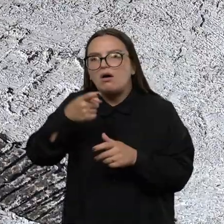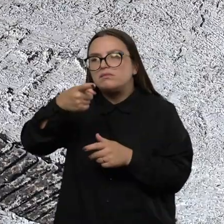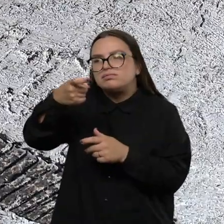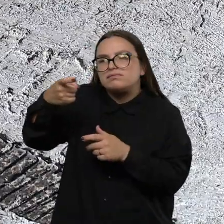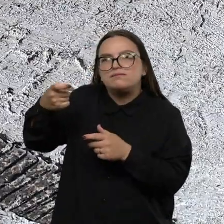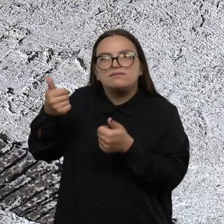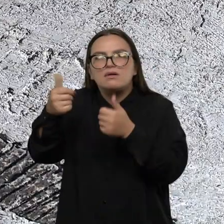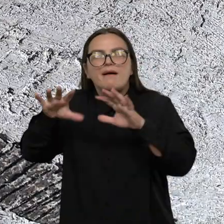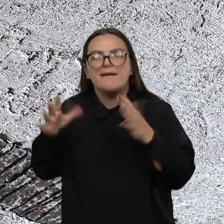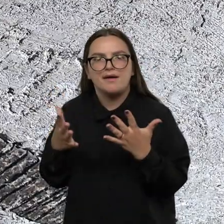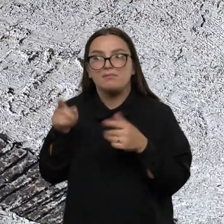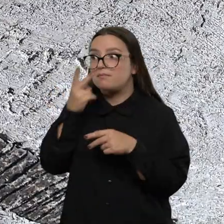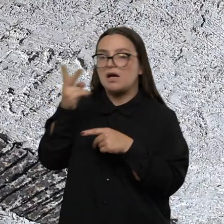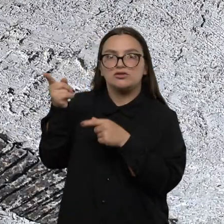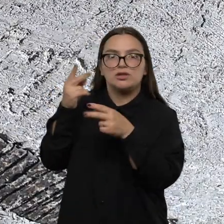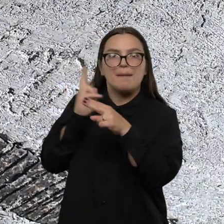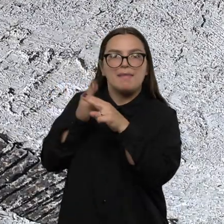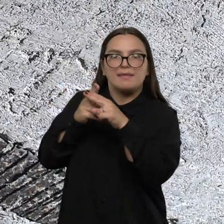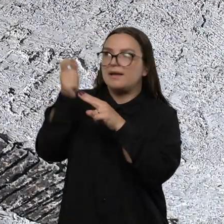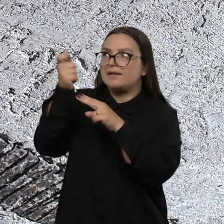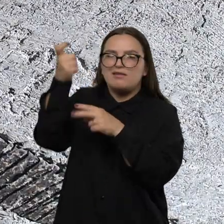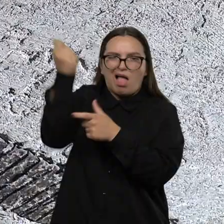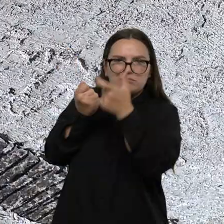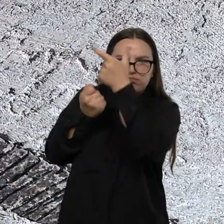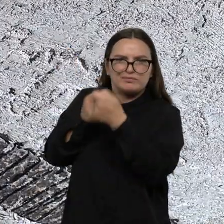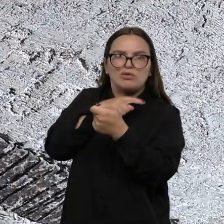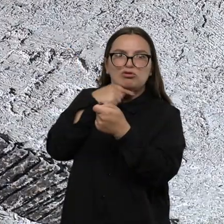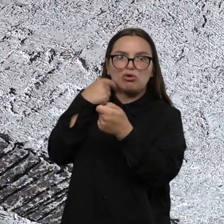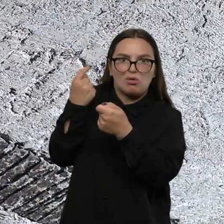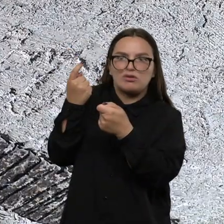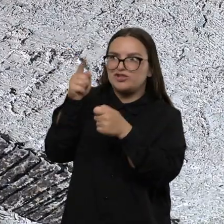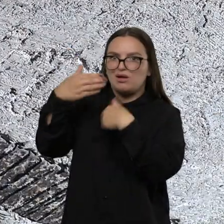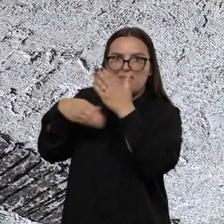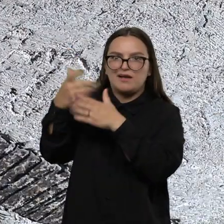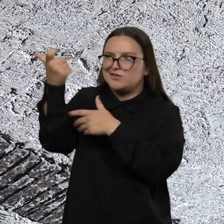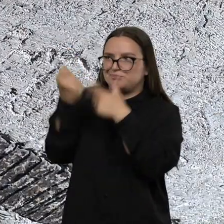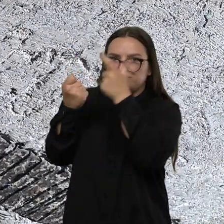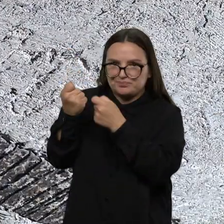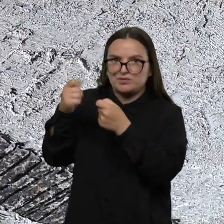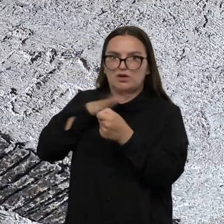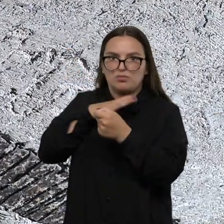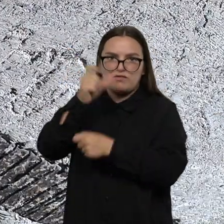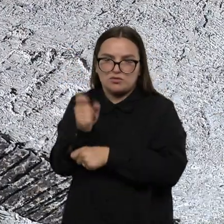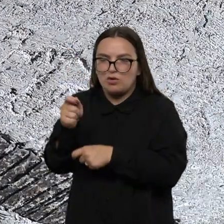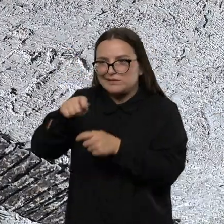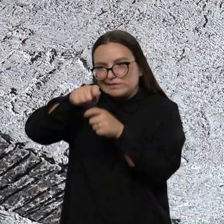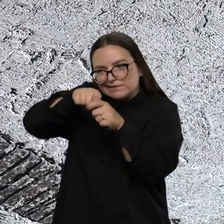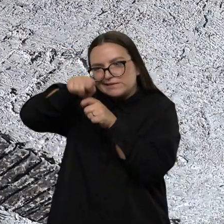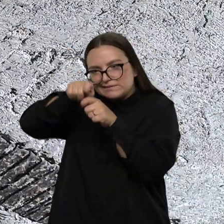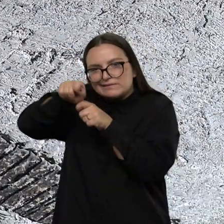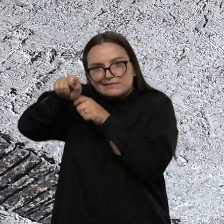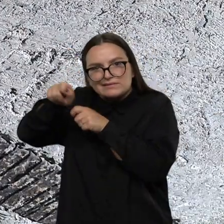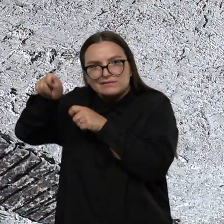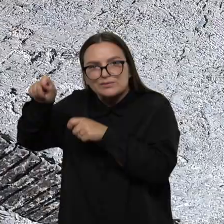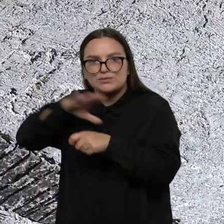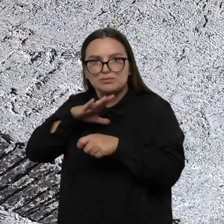Ir rašyta tai su šitais, nes labai daug yra jų tiesiog išmoktų. Ai, šitos medžiagos,